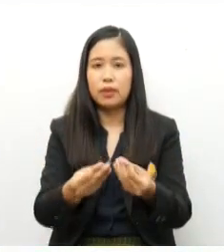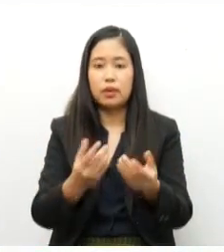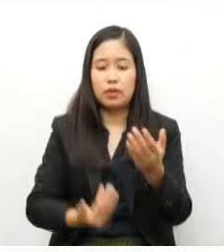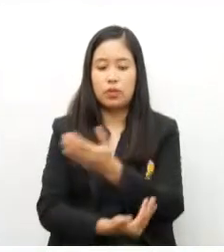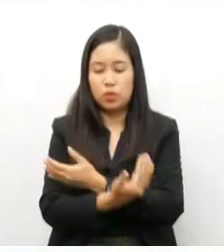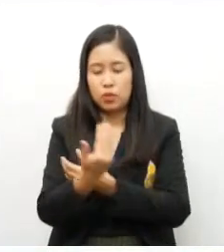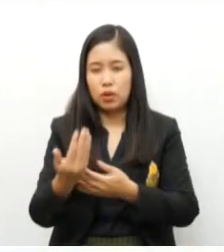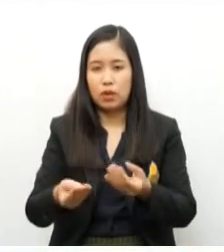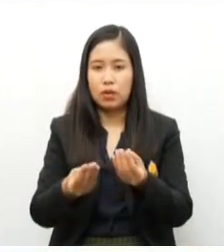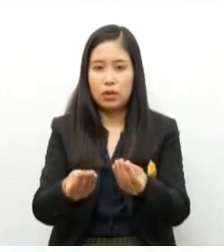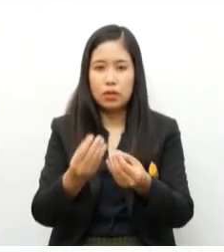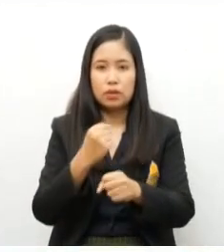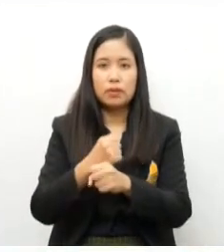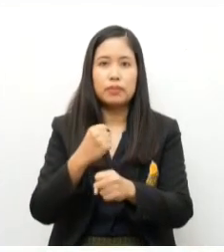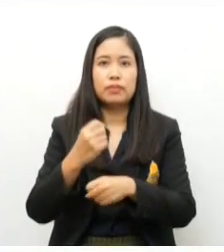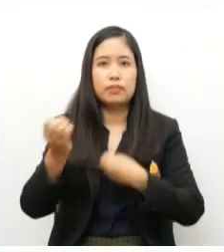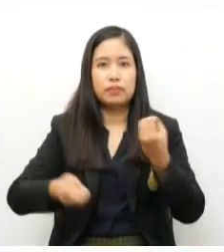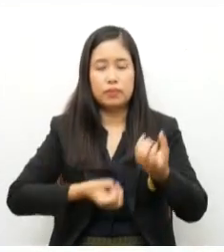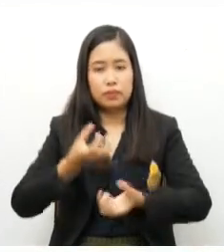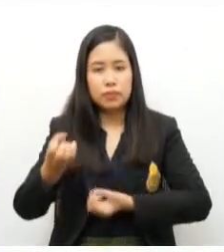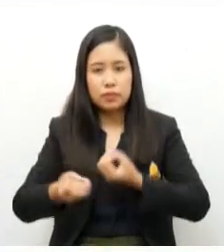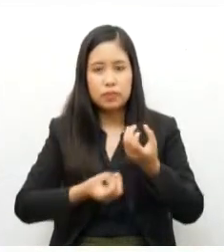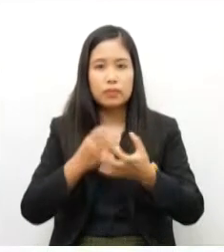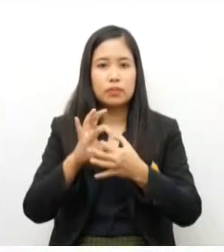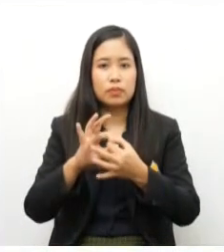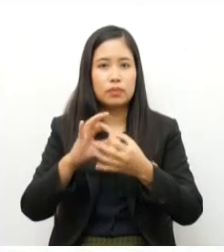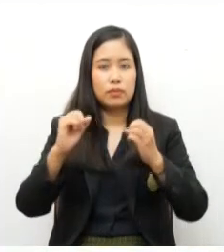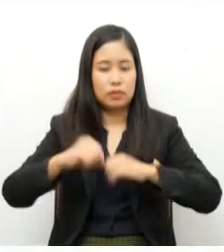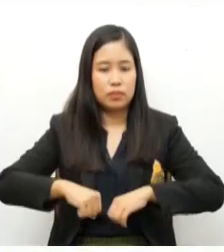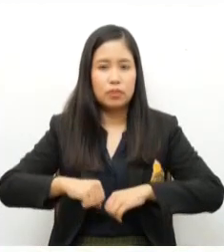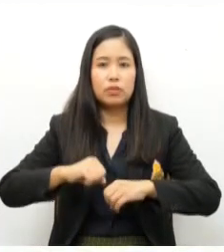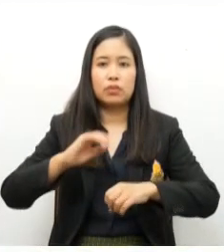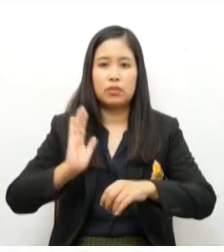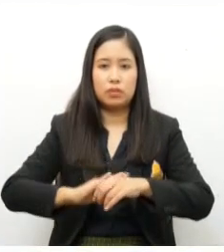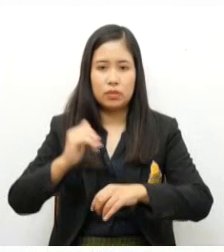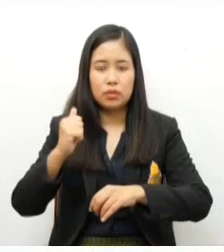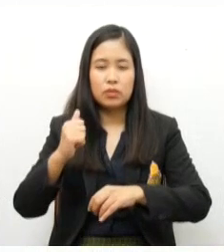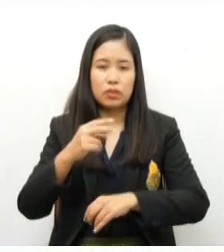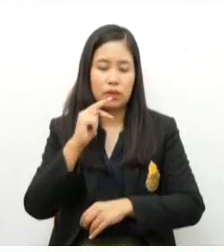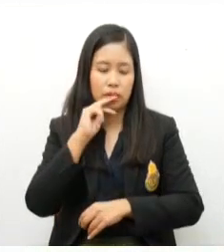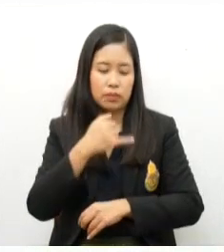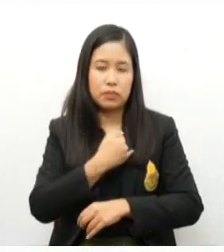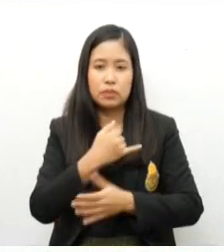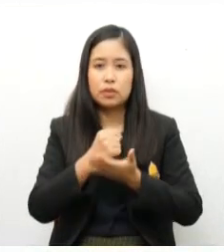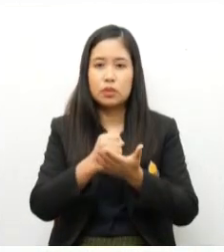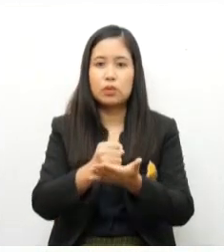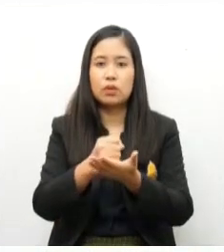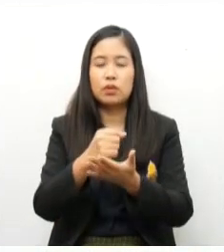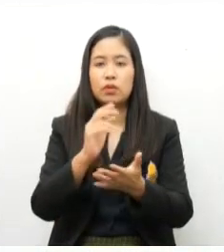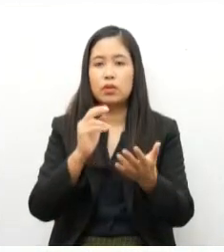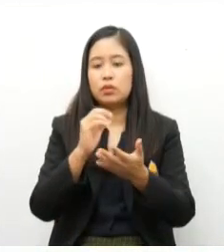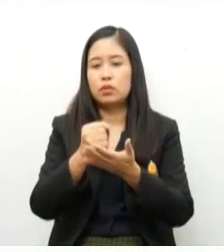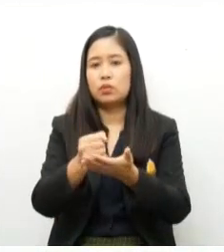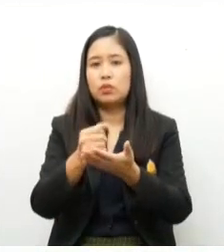นะครับได้แสดงออกซึ่งความสามารถศักยภาพและก็น้ำใจในการที่จะดูแลเพื่อนในสังคม